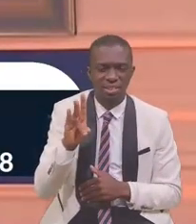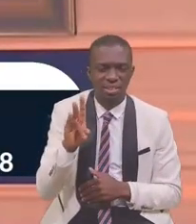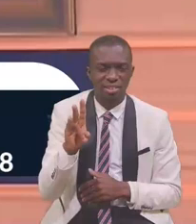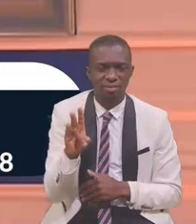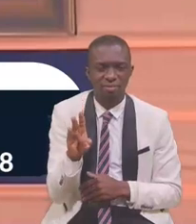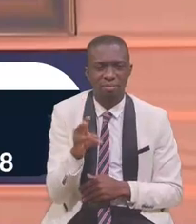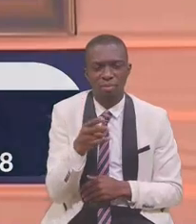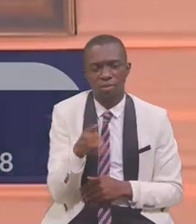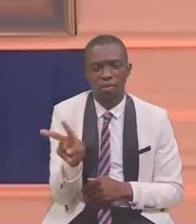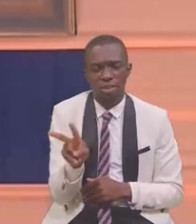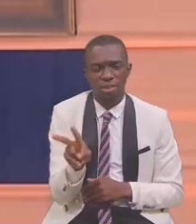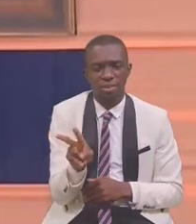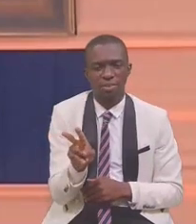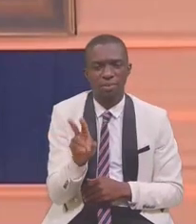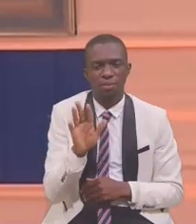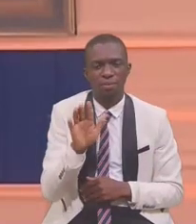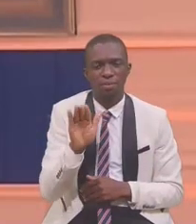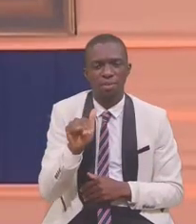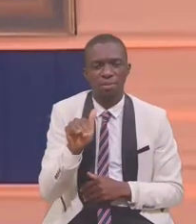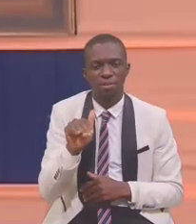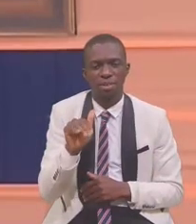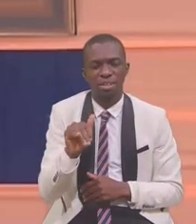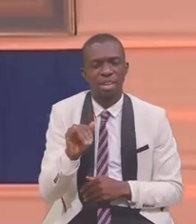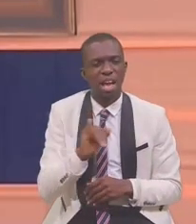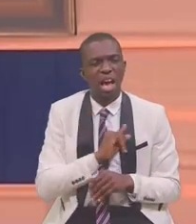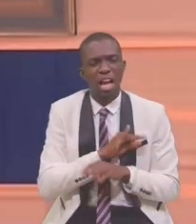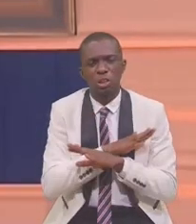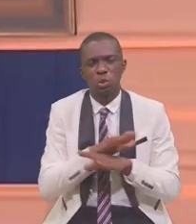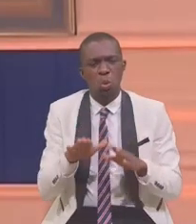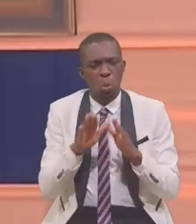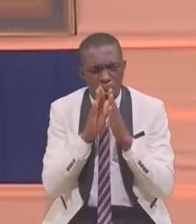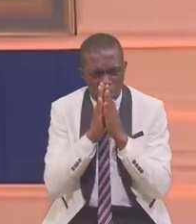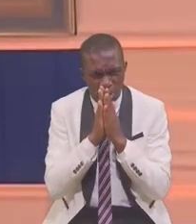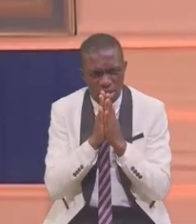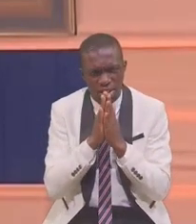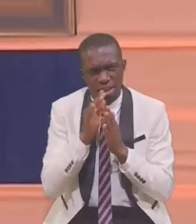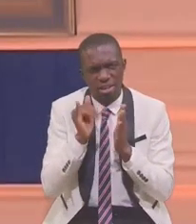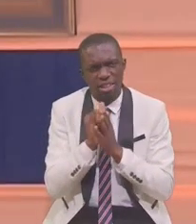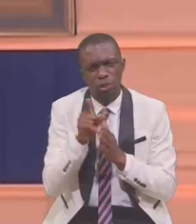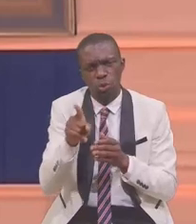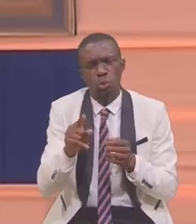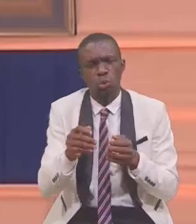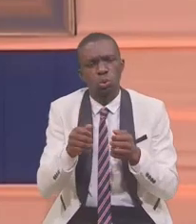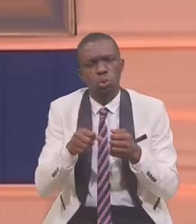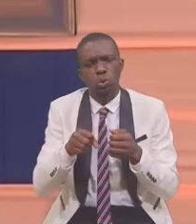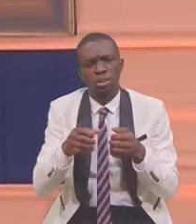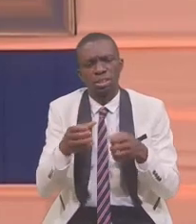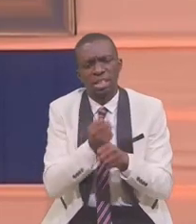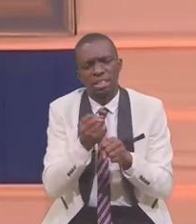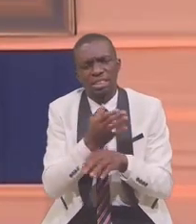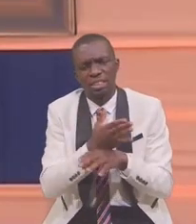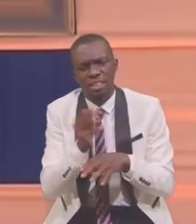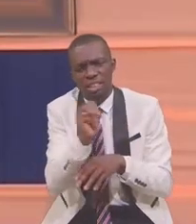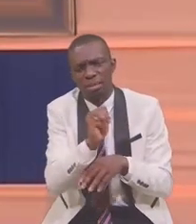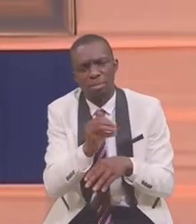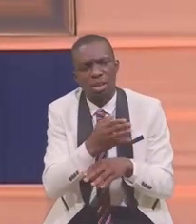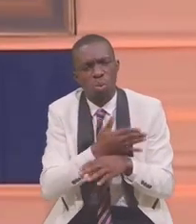transformés. Et Jean 17, 15, je ne te prie pas de les ôter du monde, mais de